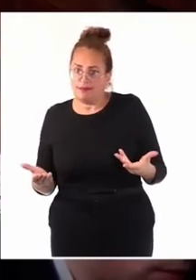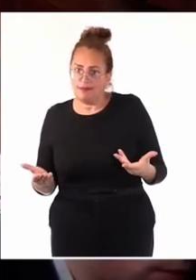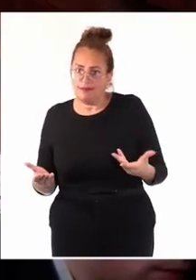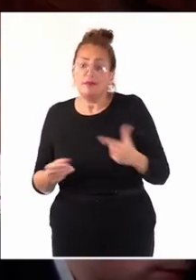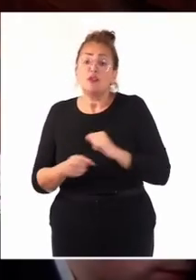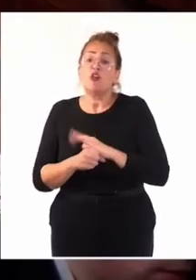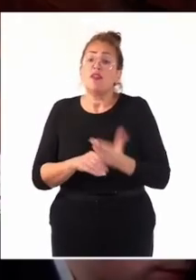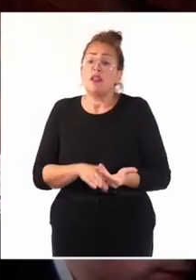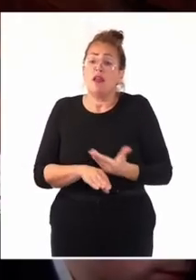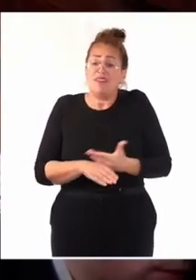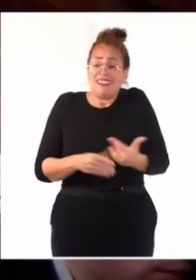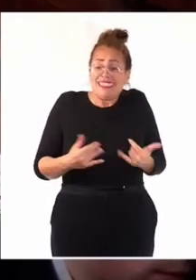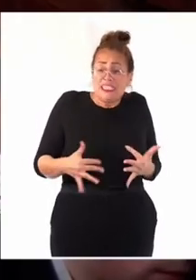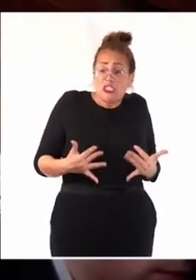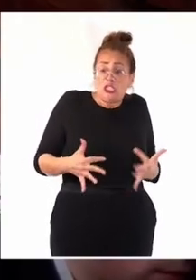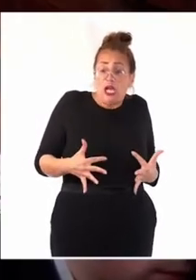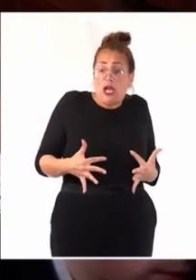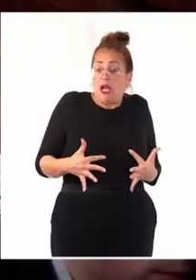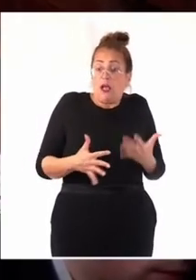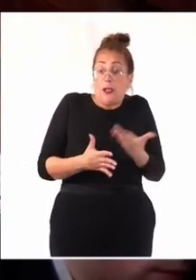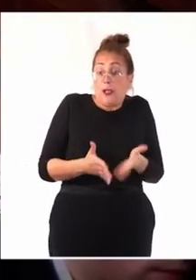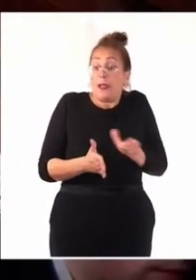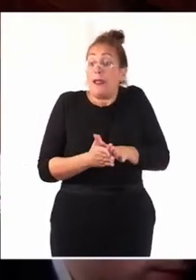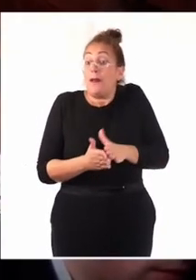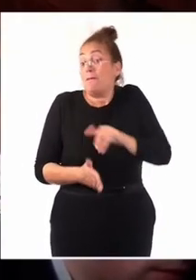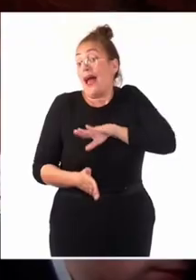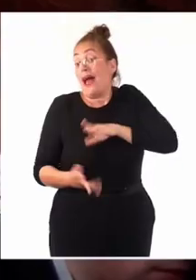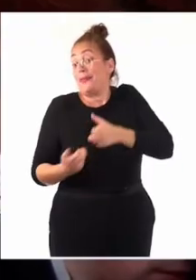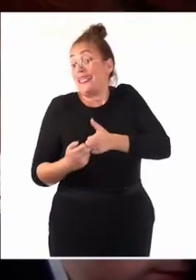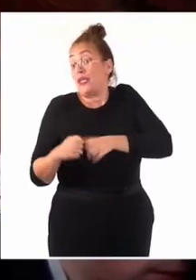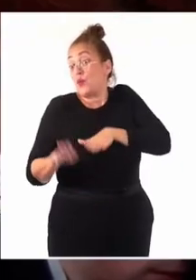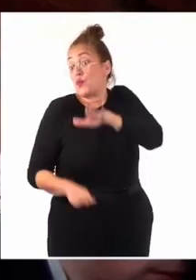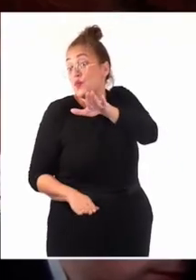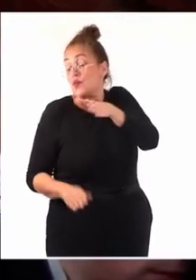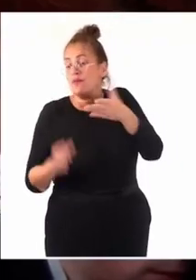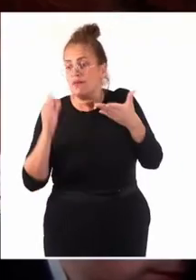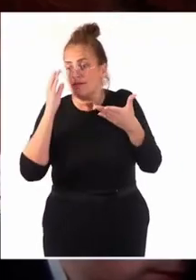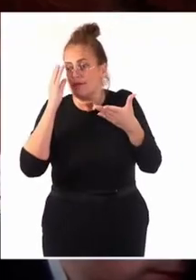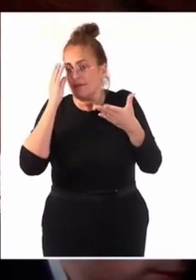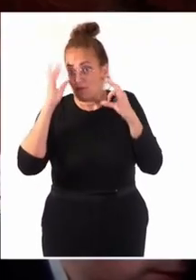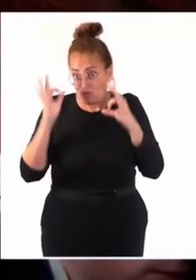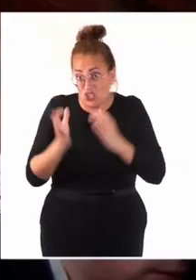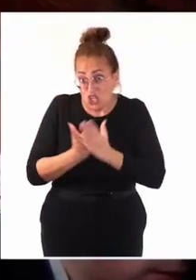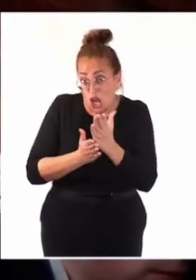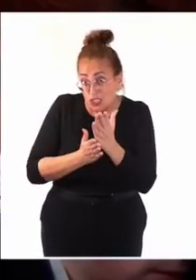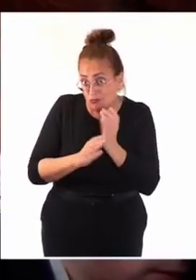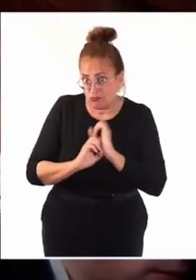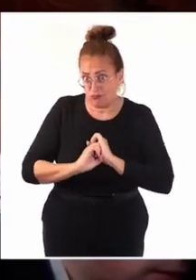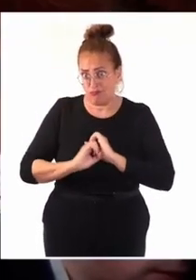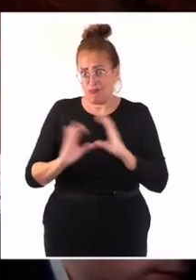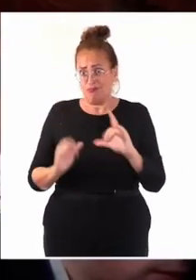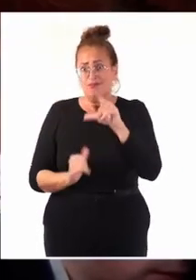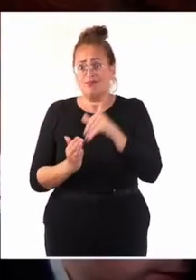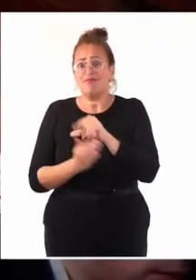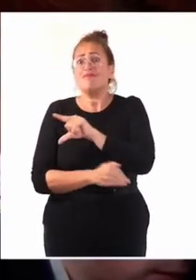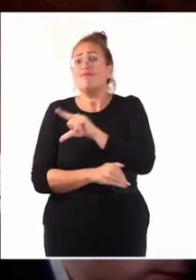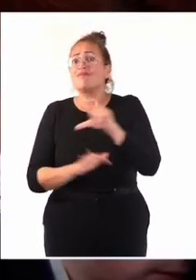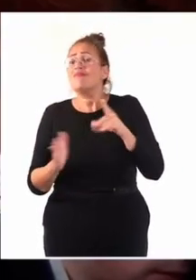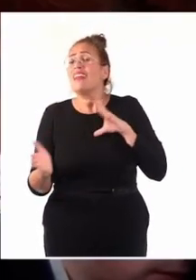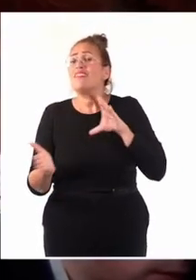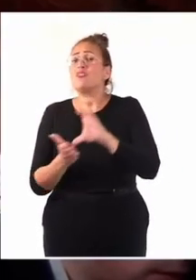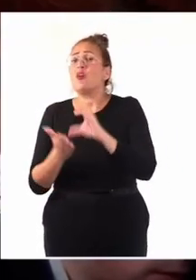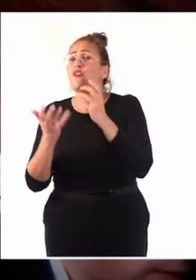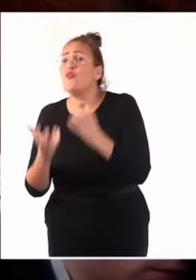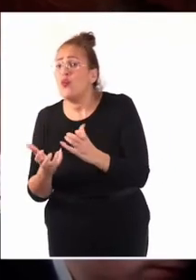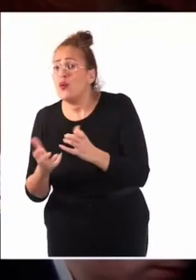Covid, corrigés de l'inflation. En clair, l'investissement en 2027 sera l'équivalent de celui